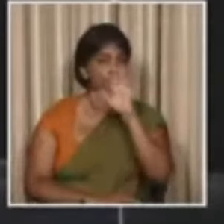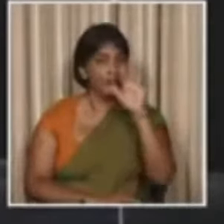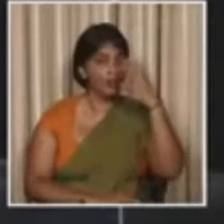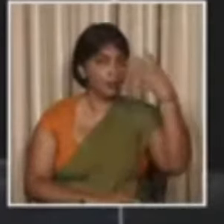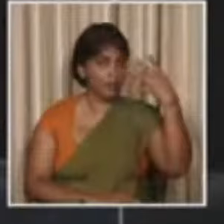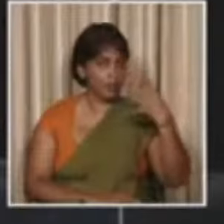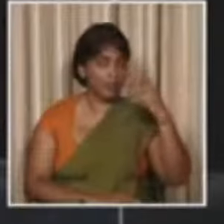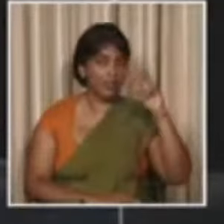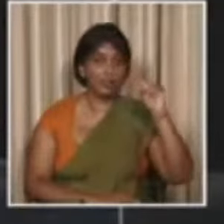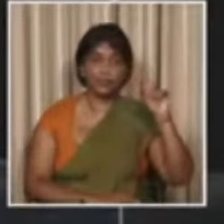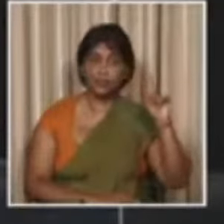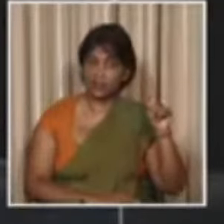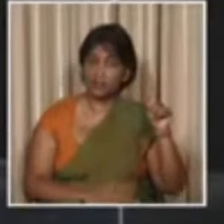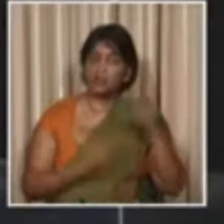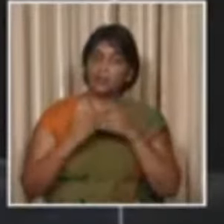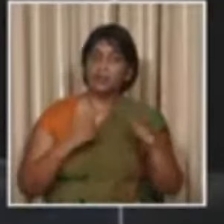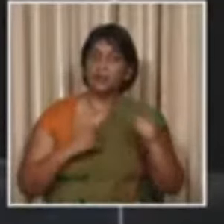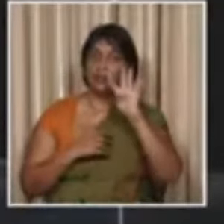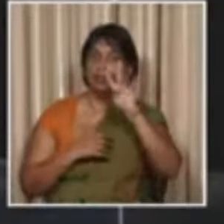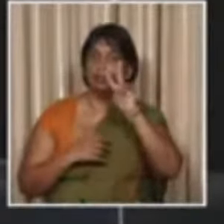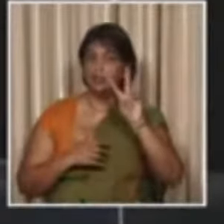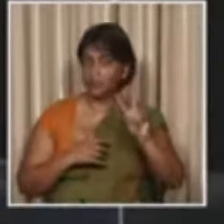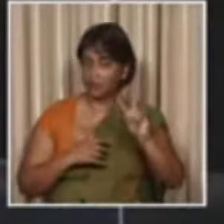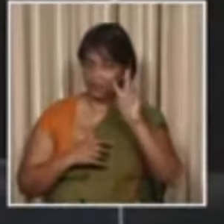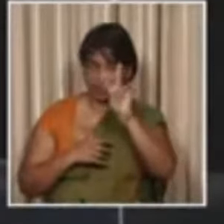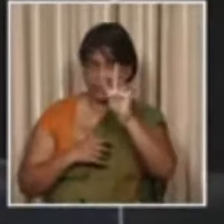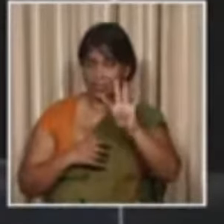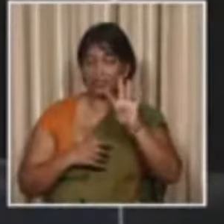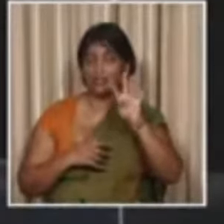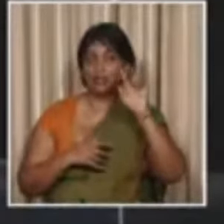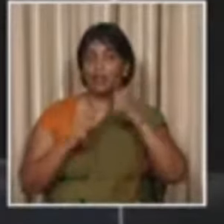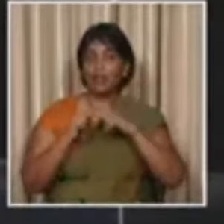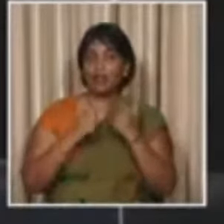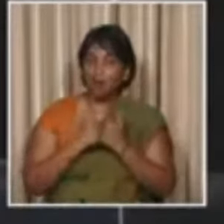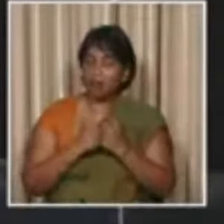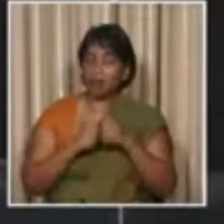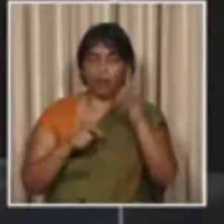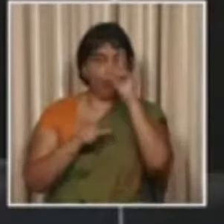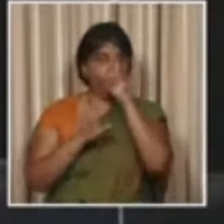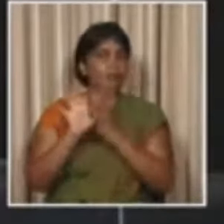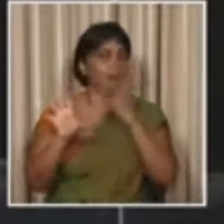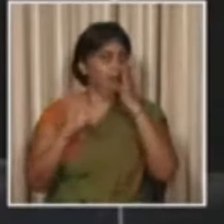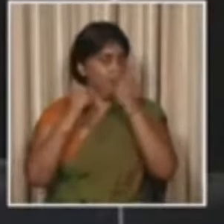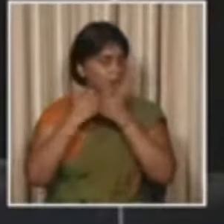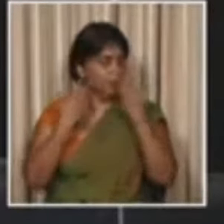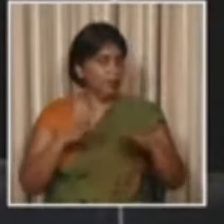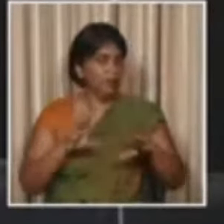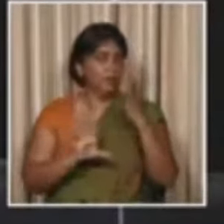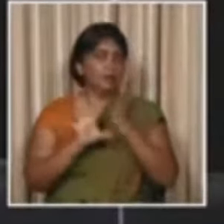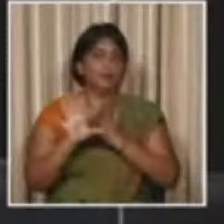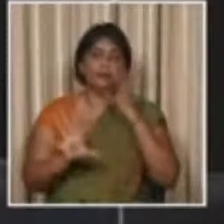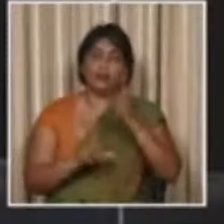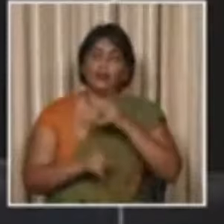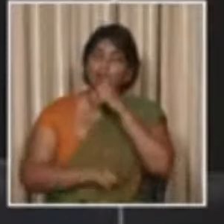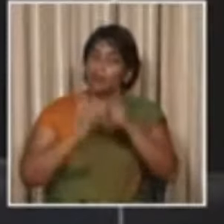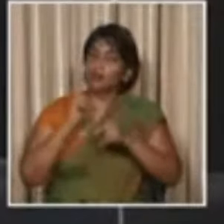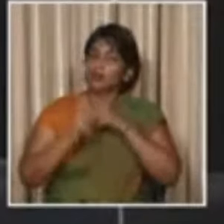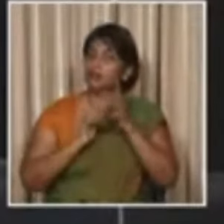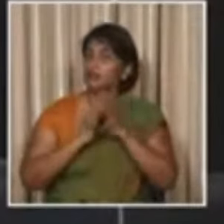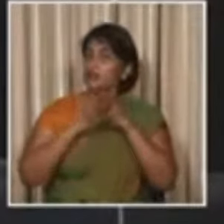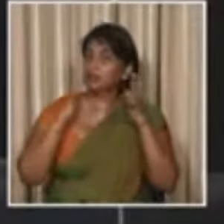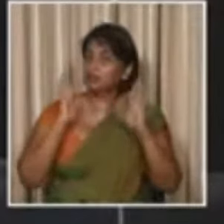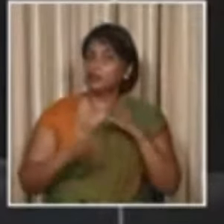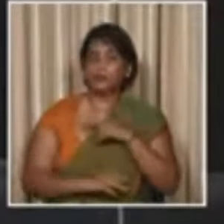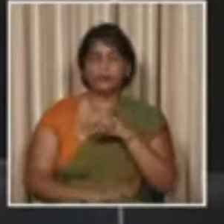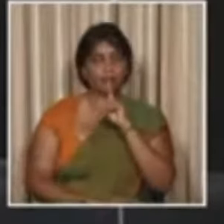19/4/21 ඉඳලා දැන් අද 24 අප්‍රේල් මාසෙත් පහුවල දැන් අවුරුදු 5ක් ඉවරයි. මේ 5 තුල කොයිතරම් කතා කරලා තියෙනවද කියන එකයි මට පෙන්ලා